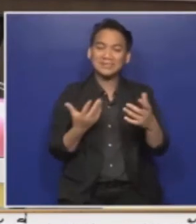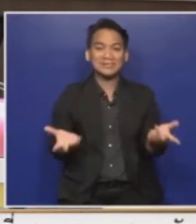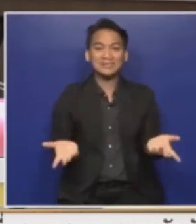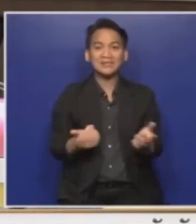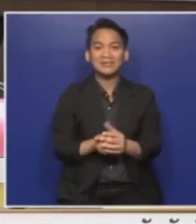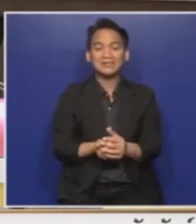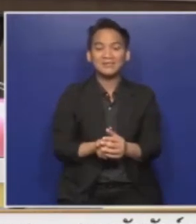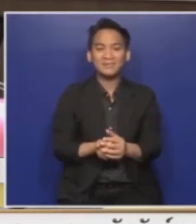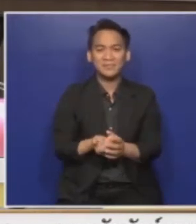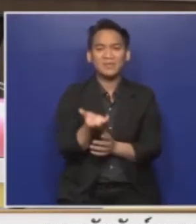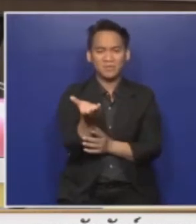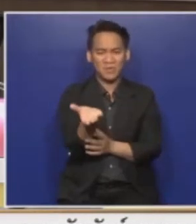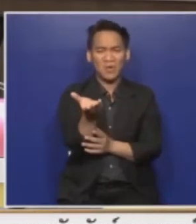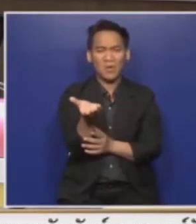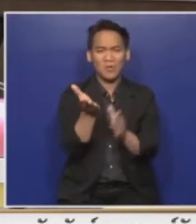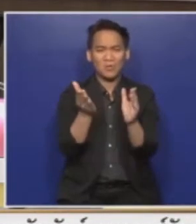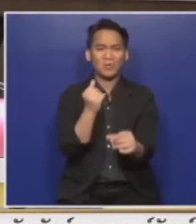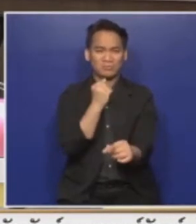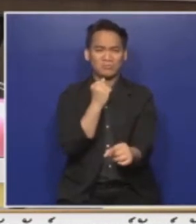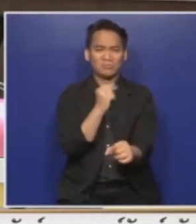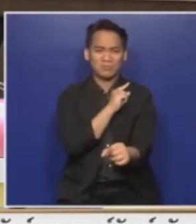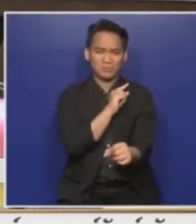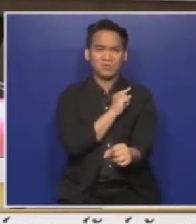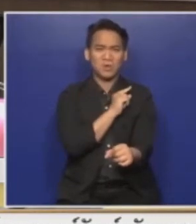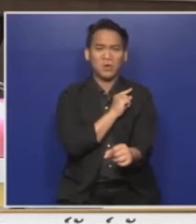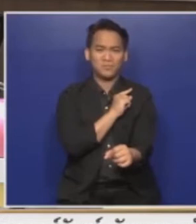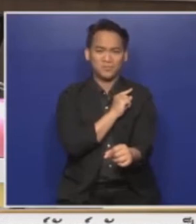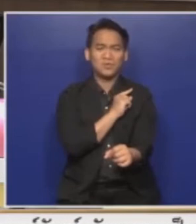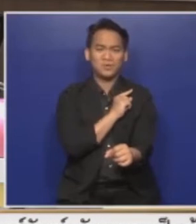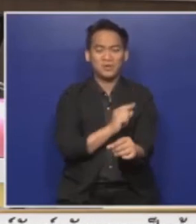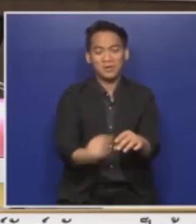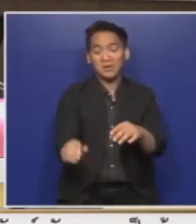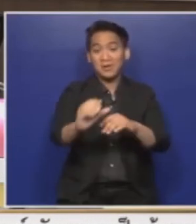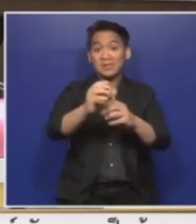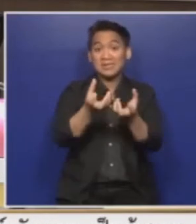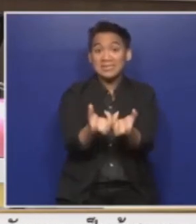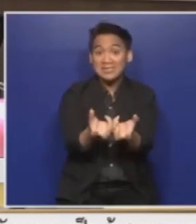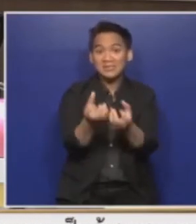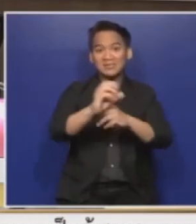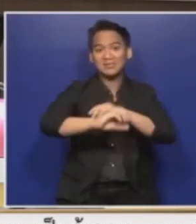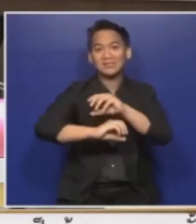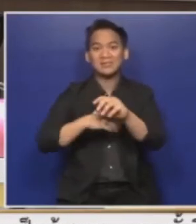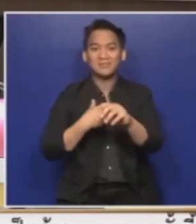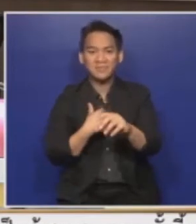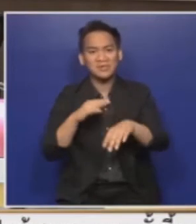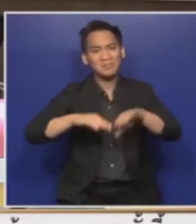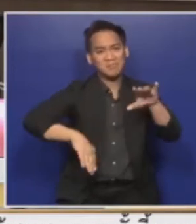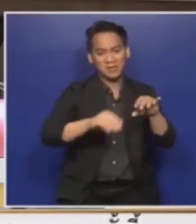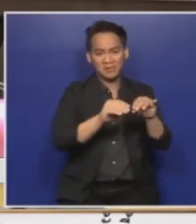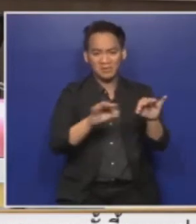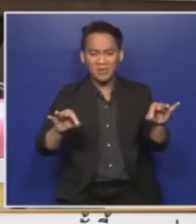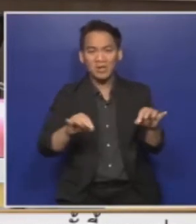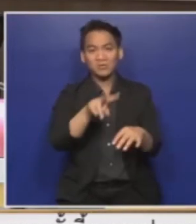โยธาและผังเมืองนะครับช่วยมาออกแบบที่จะเรียงหินป้องกันตลิ่งพังนะครับประมาณ 250เมตรนะครับขอให้